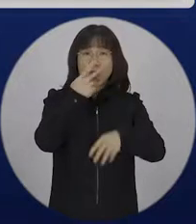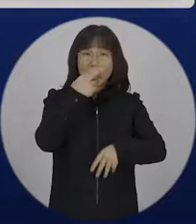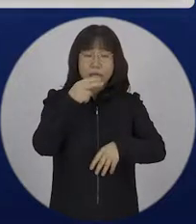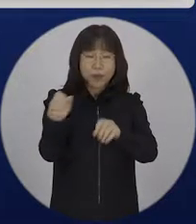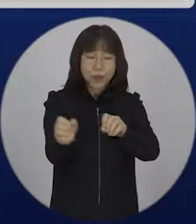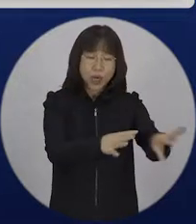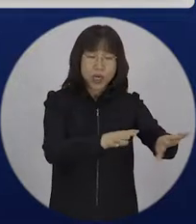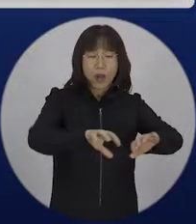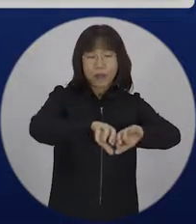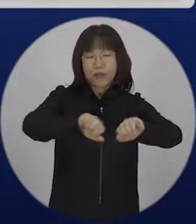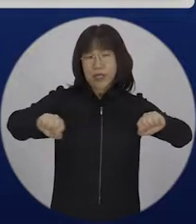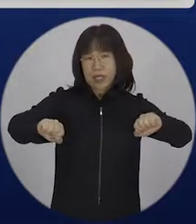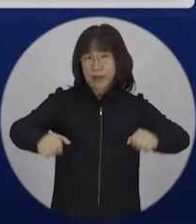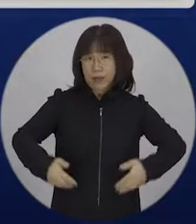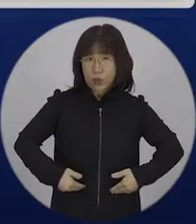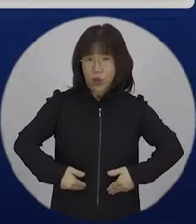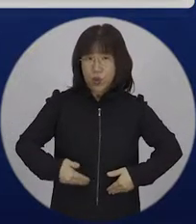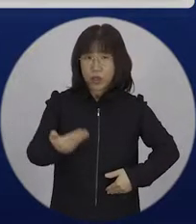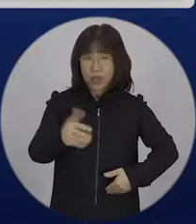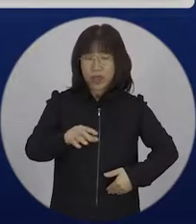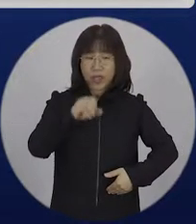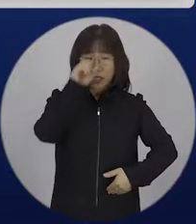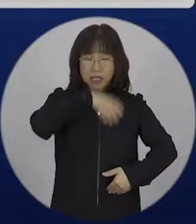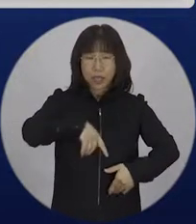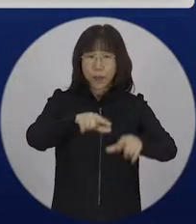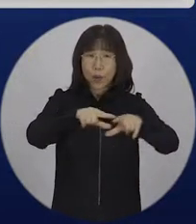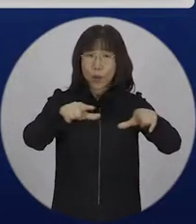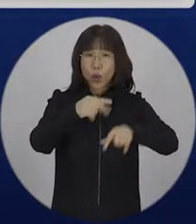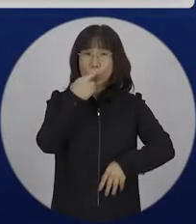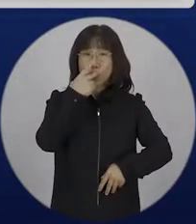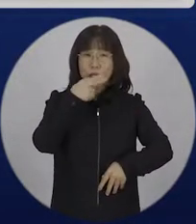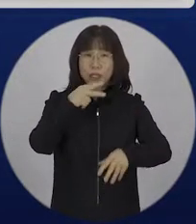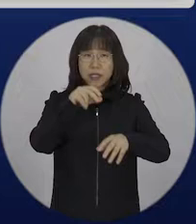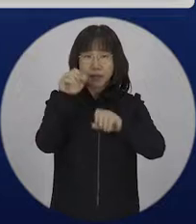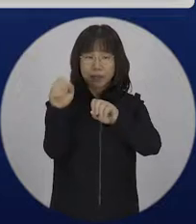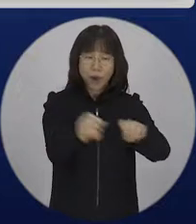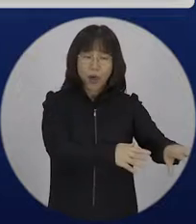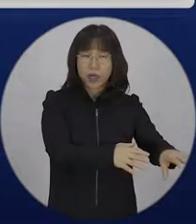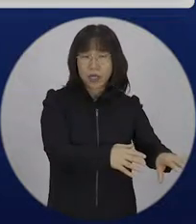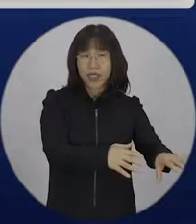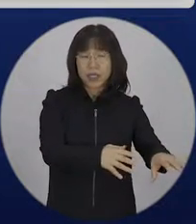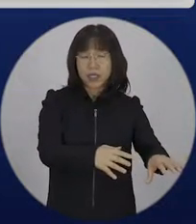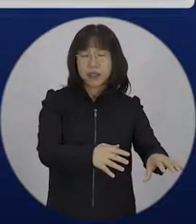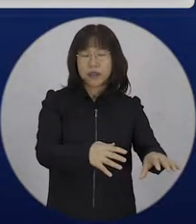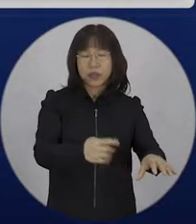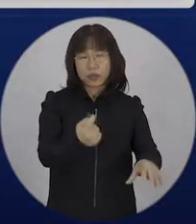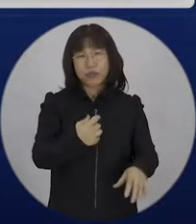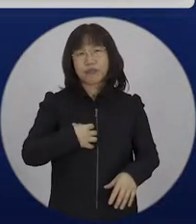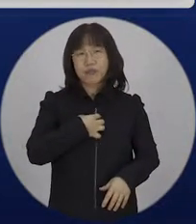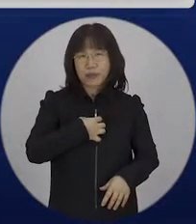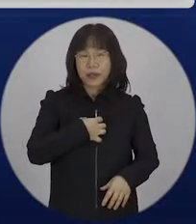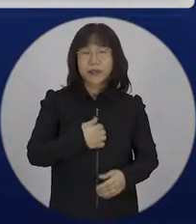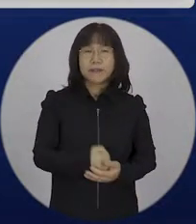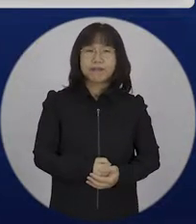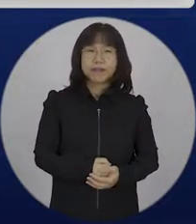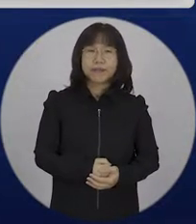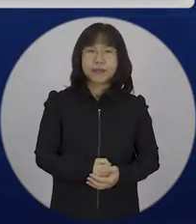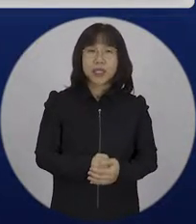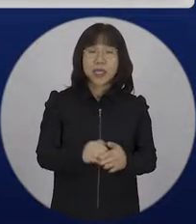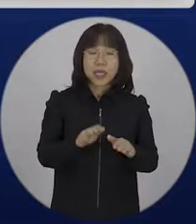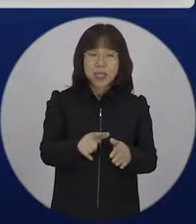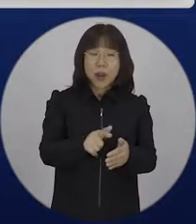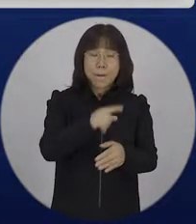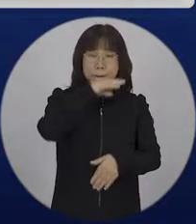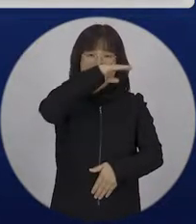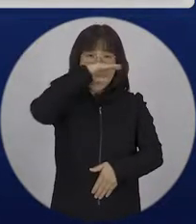대다수의 구민들이 재활용 여부를 알지 못해 일반 폐지와 함께 배출하고 있습니다. 이에 강서구가 우유팩의